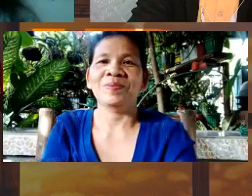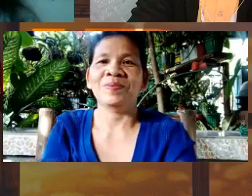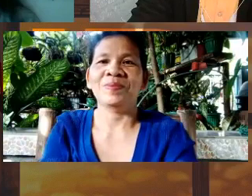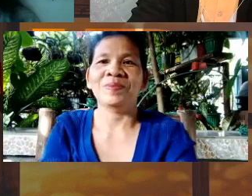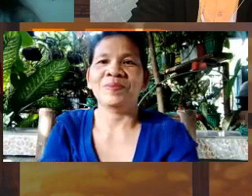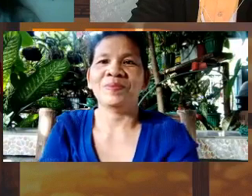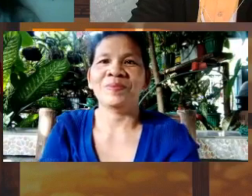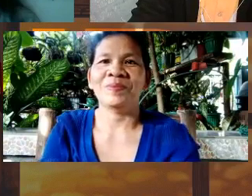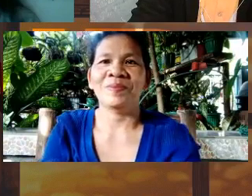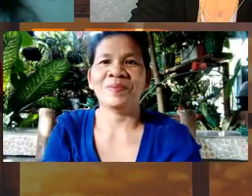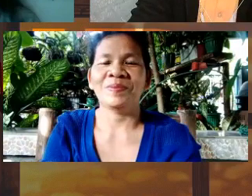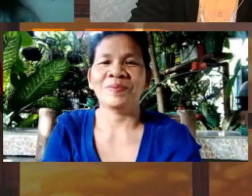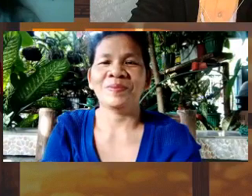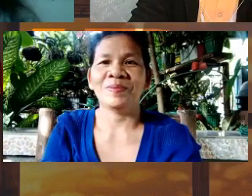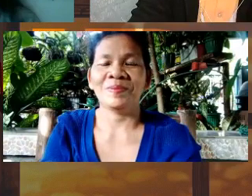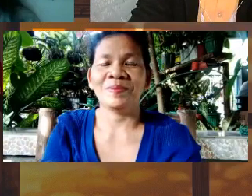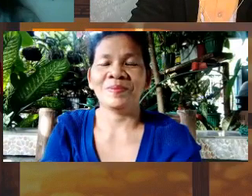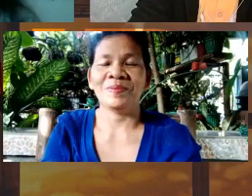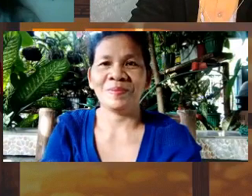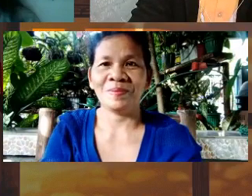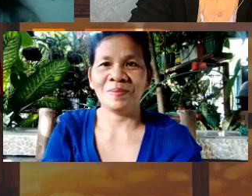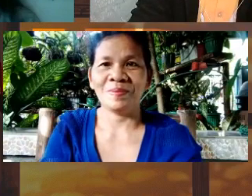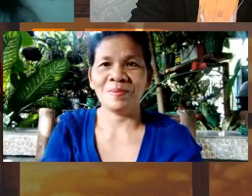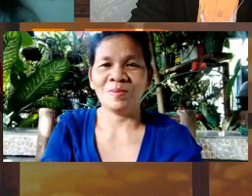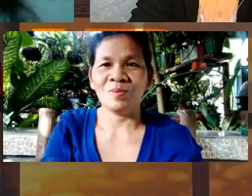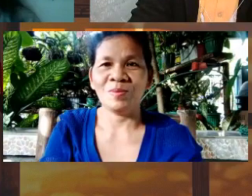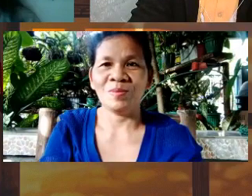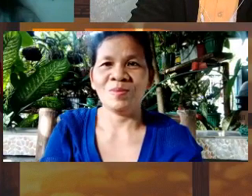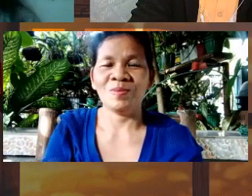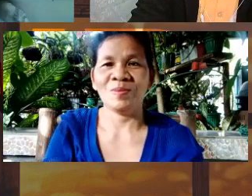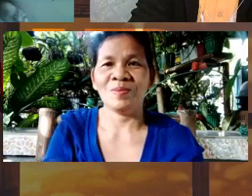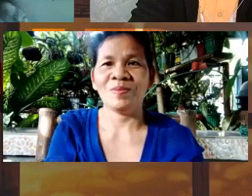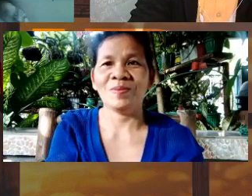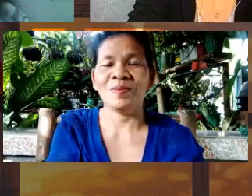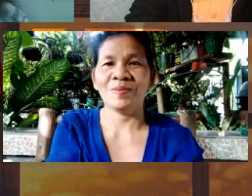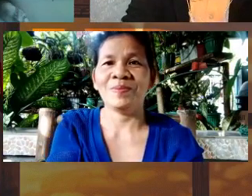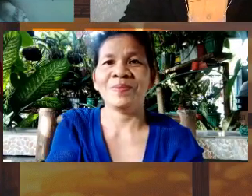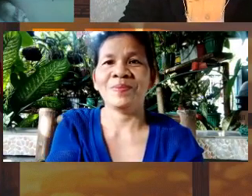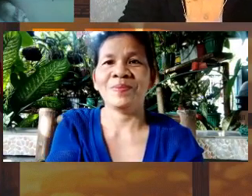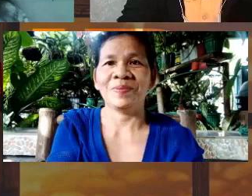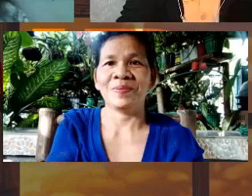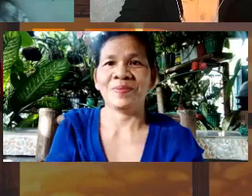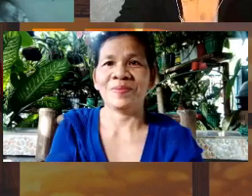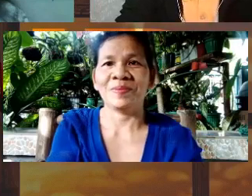Magagampanan po ba niya? Tuyo na lang po kayo po sa prayer request po.